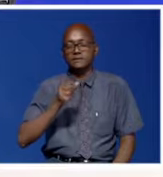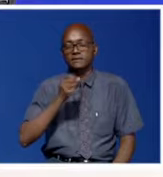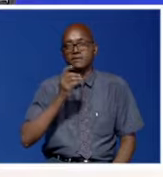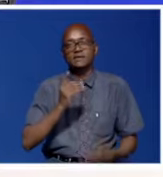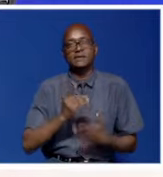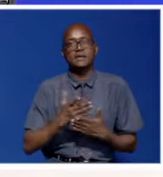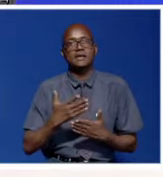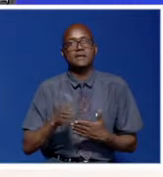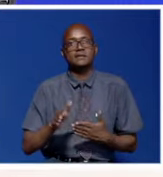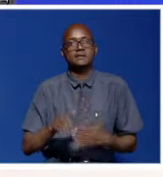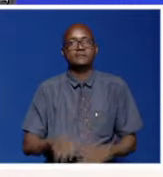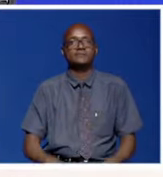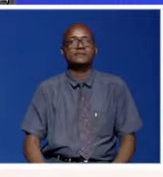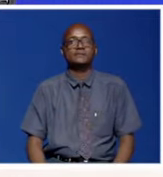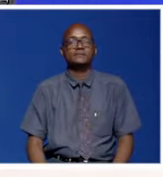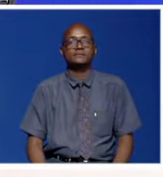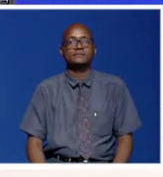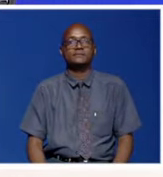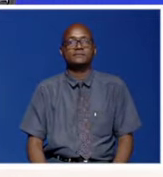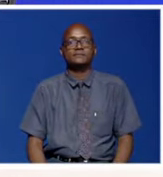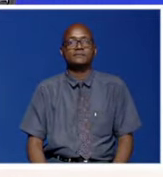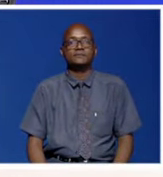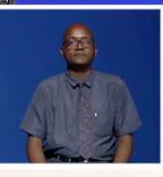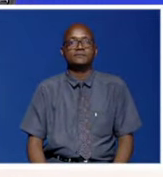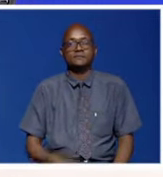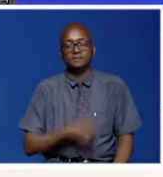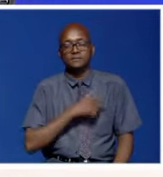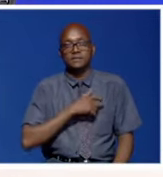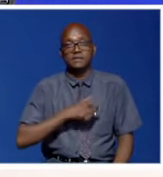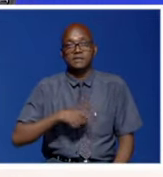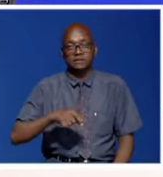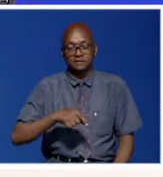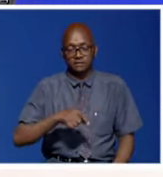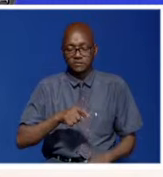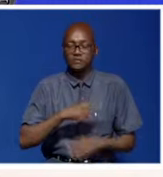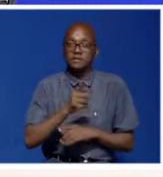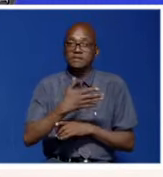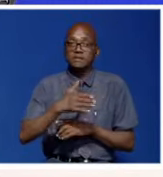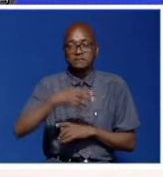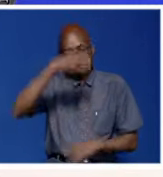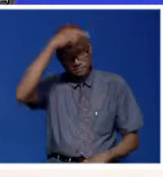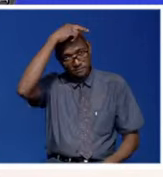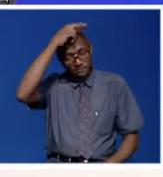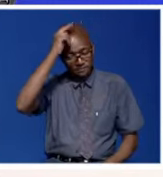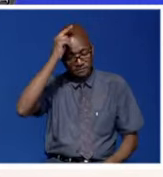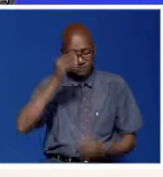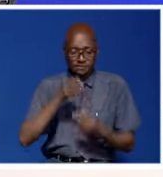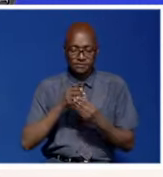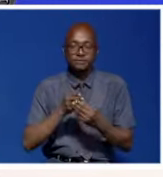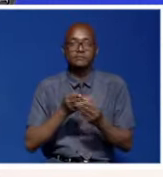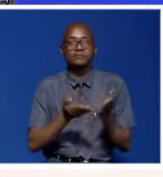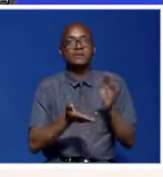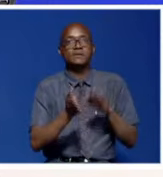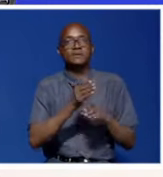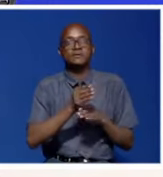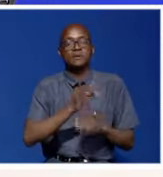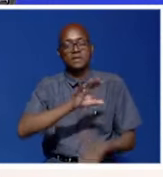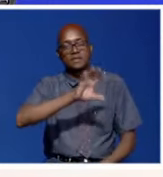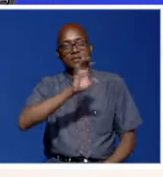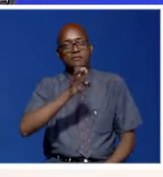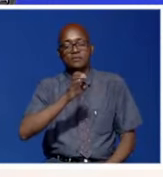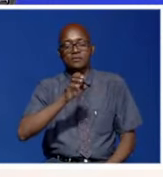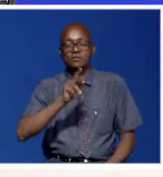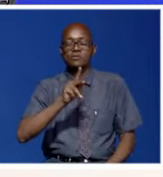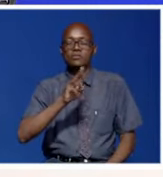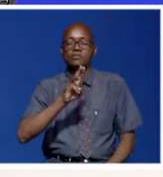Salaam. Rais wa Zanzibar Hussein Ali Mwinyi ameongoza viongozi na wananchi katika maziko ya mbunge wa jimbo la